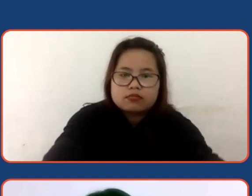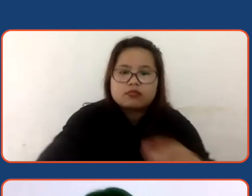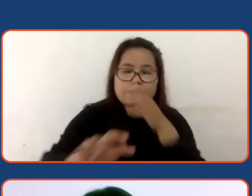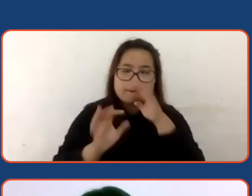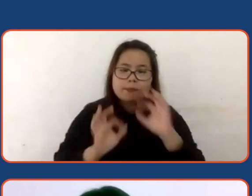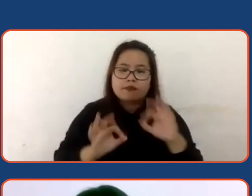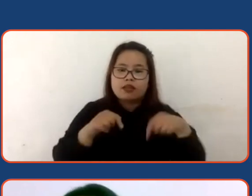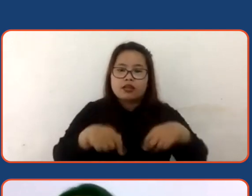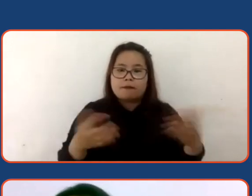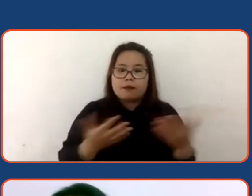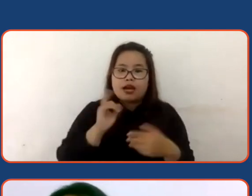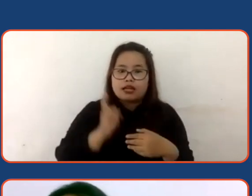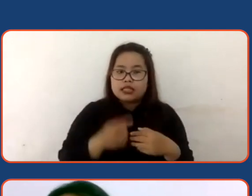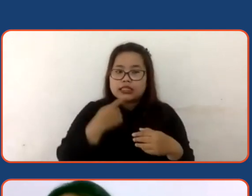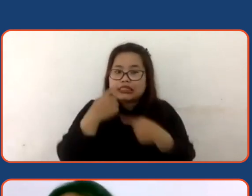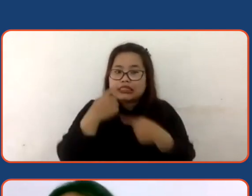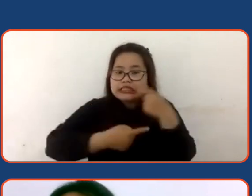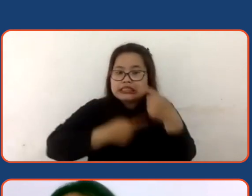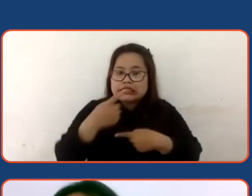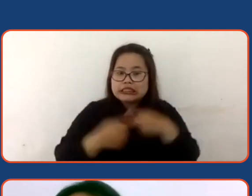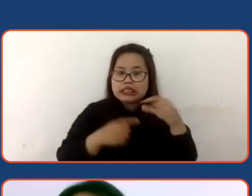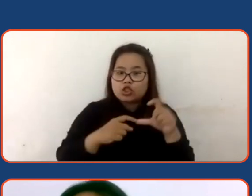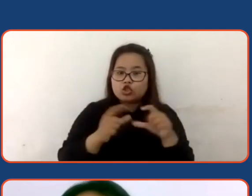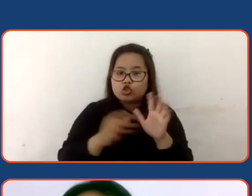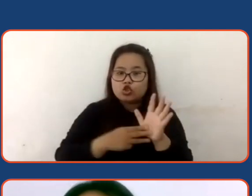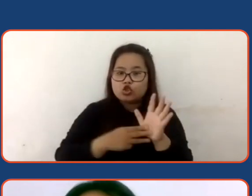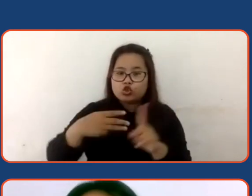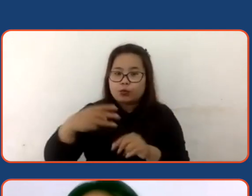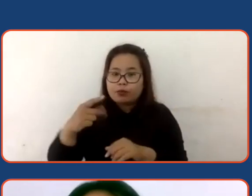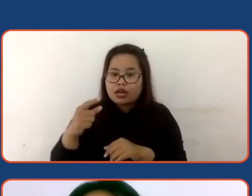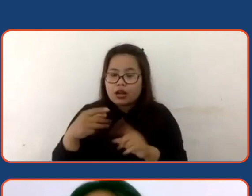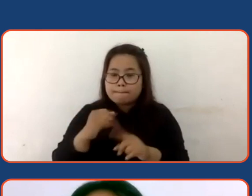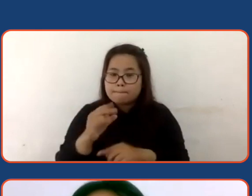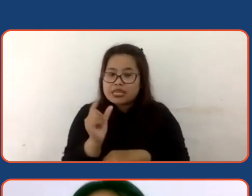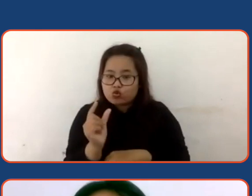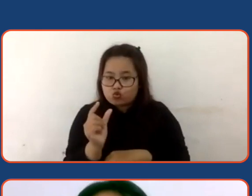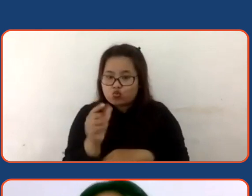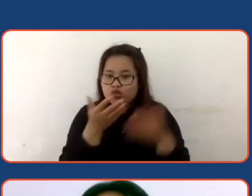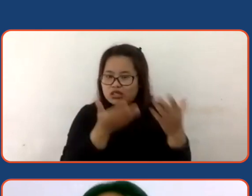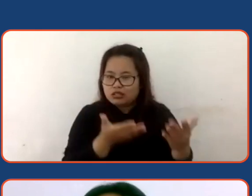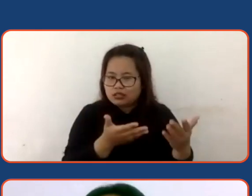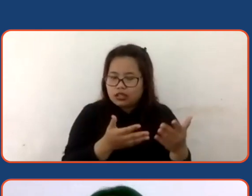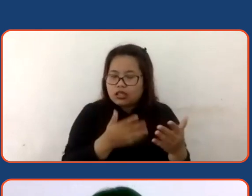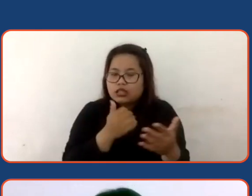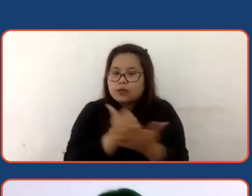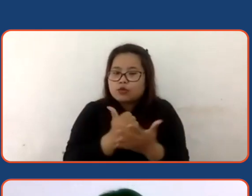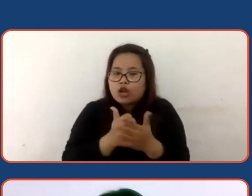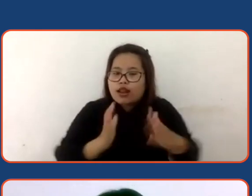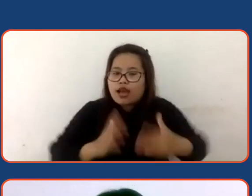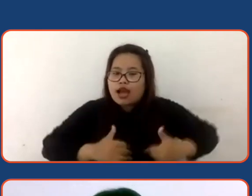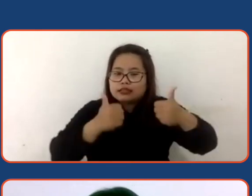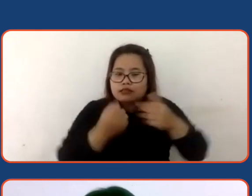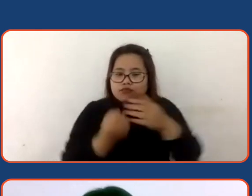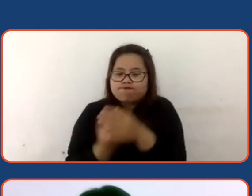cerita sumberbiru ya ini Kebetulan eh hasil pengembangan riset juga